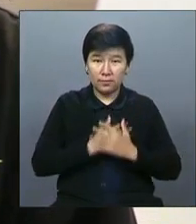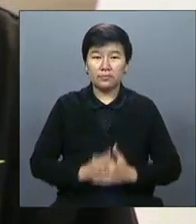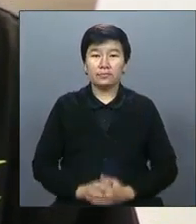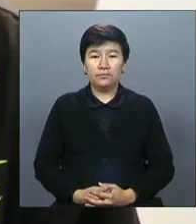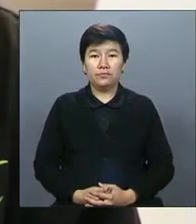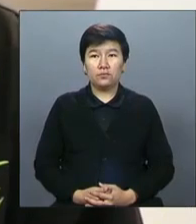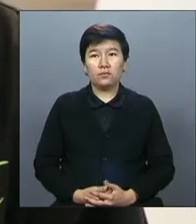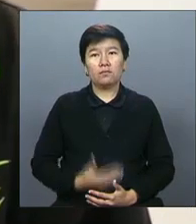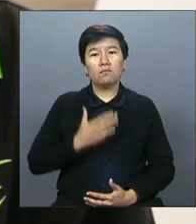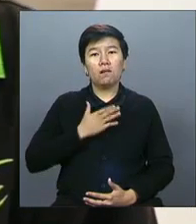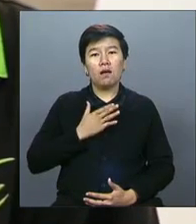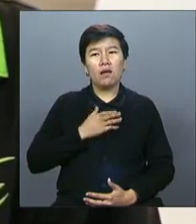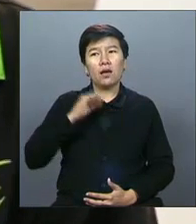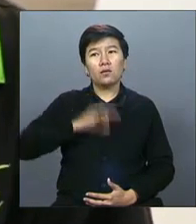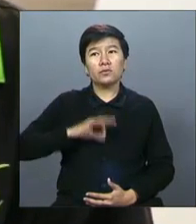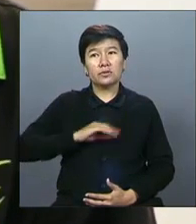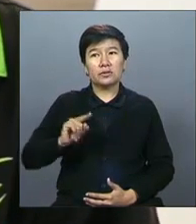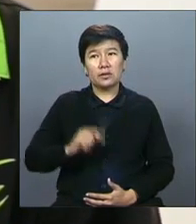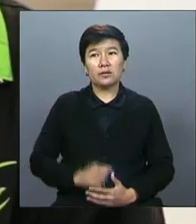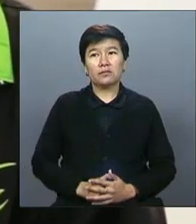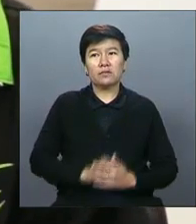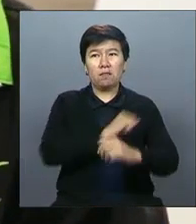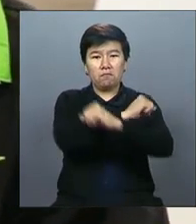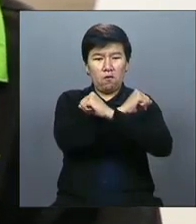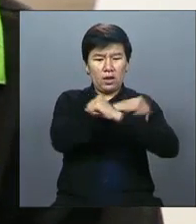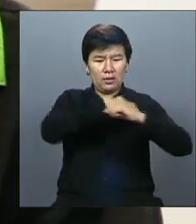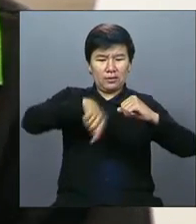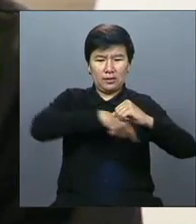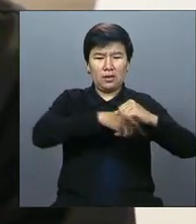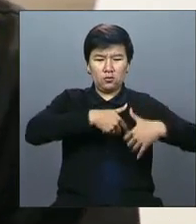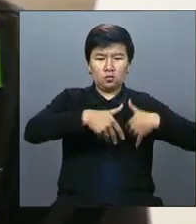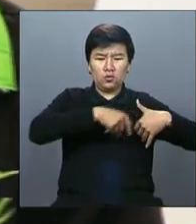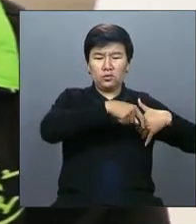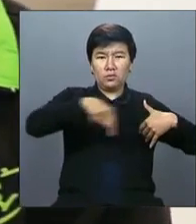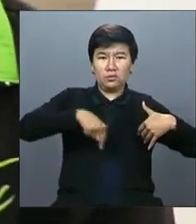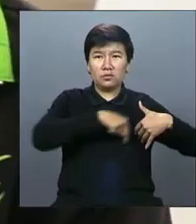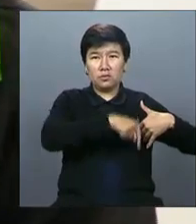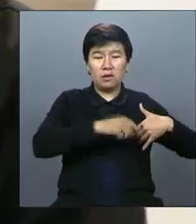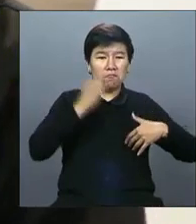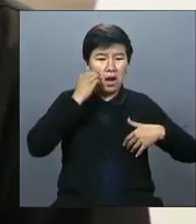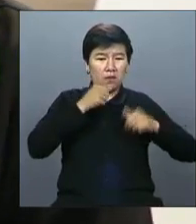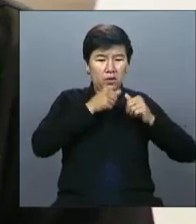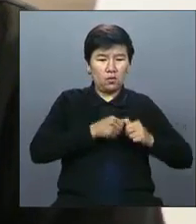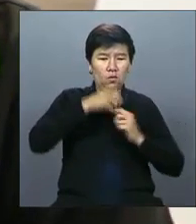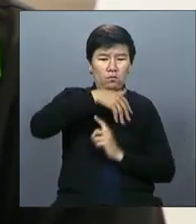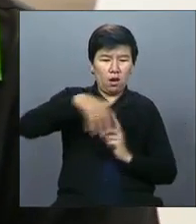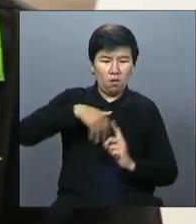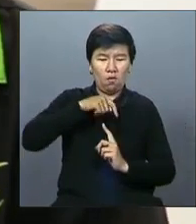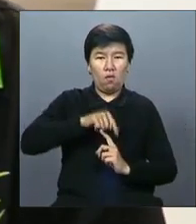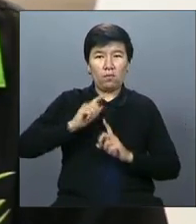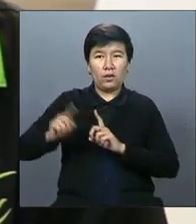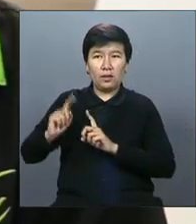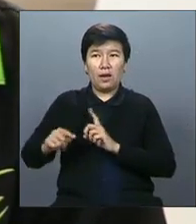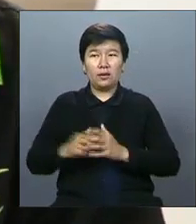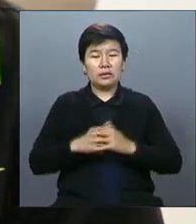มันเป็นการลุกขึ้นมาเพื่อที่จะปกป้องในเรื่องของที่อยู่อาศัยเรื่องของสิ่งแวดล้อมเรื่องของสภาพความเป็น